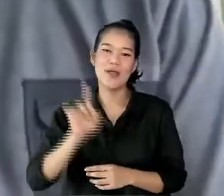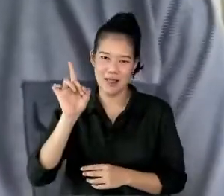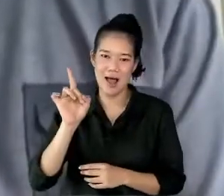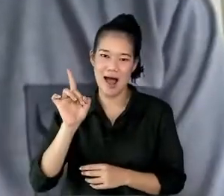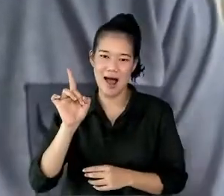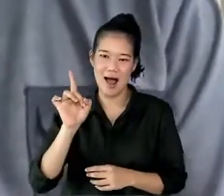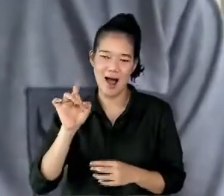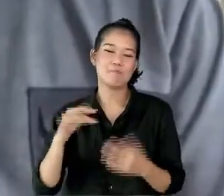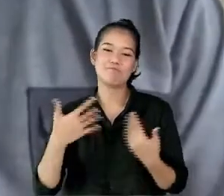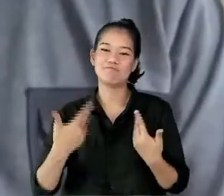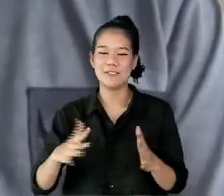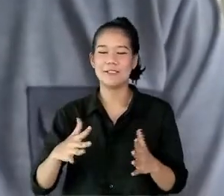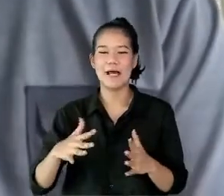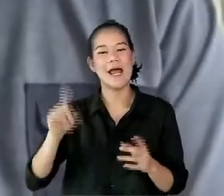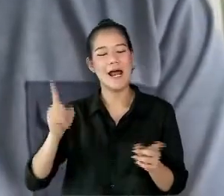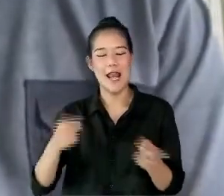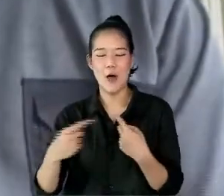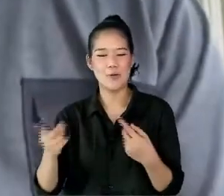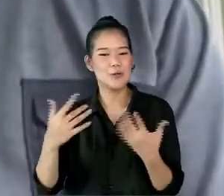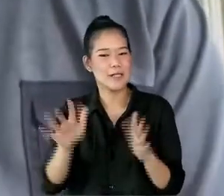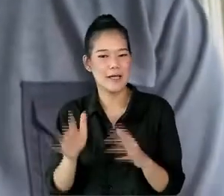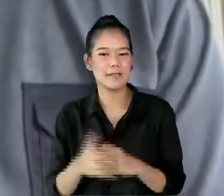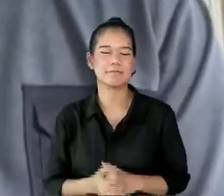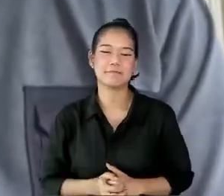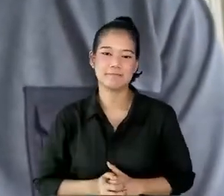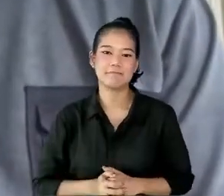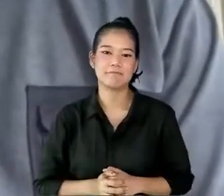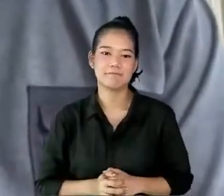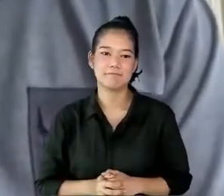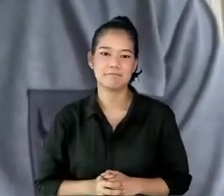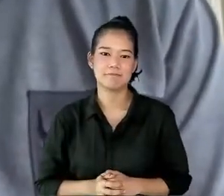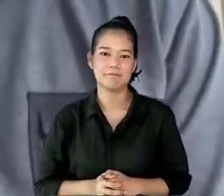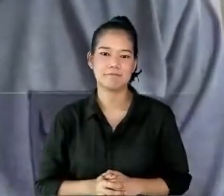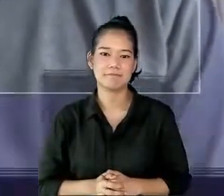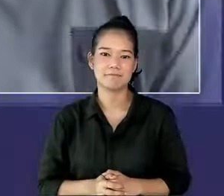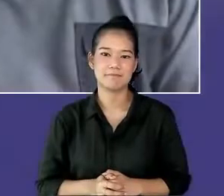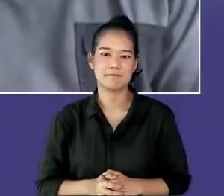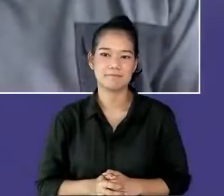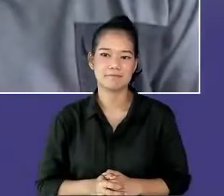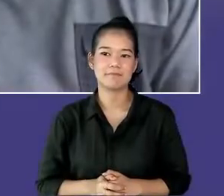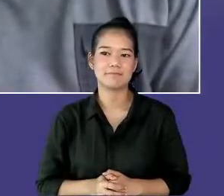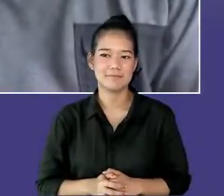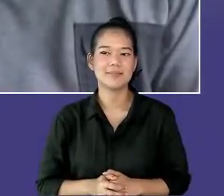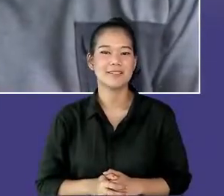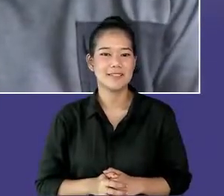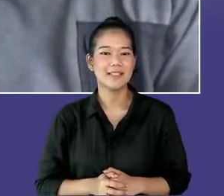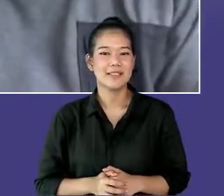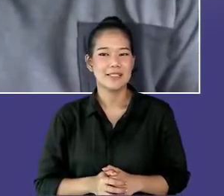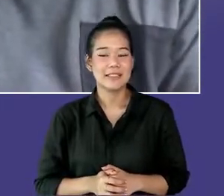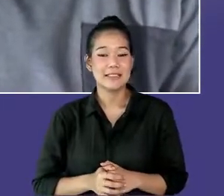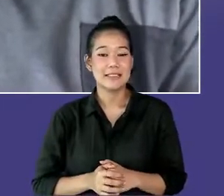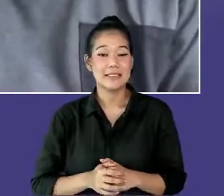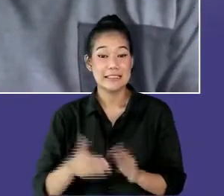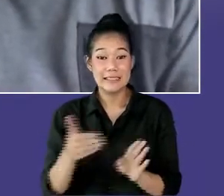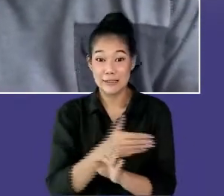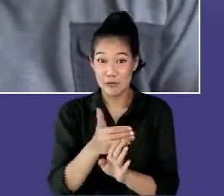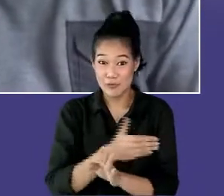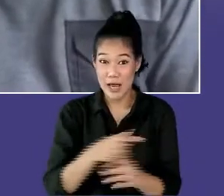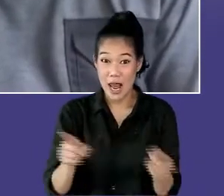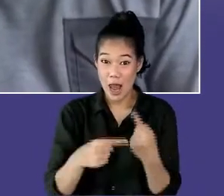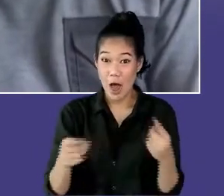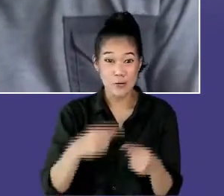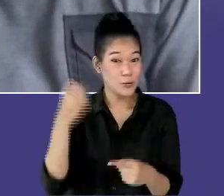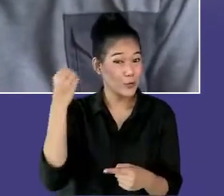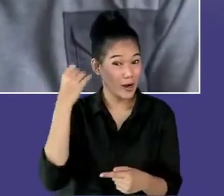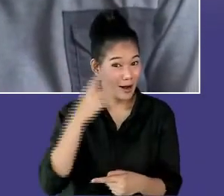ya seperti sekarang kita dengar ini gitu loh alhamdulillah jadinya gitu ya. Sempat dengar lagu-lagu sebelumnya gak